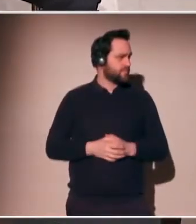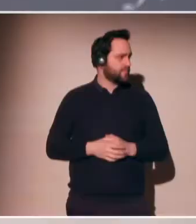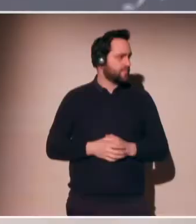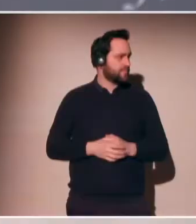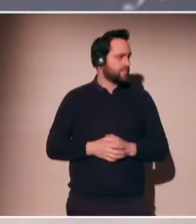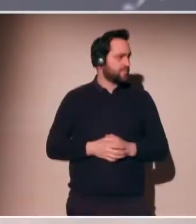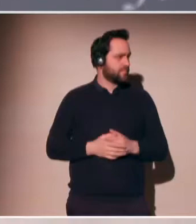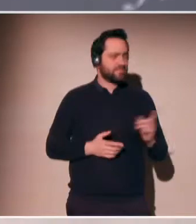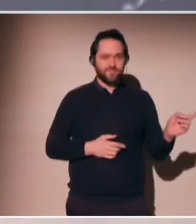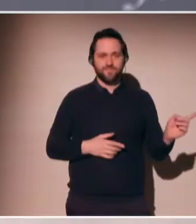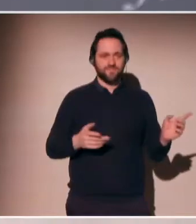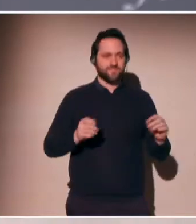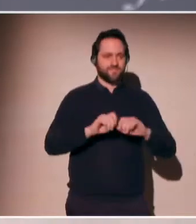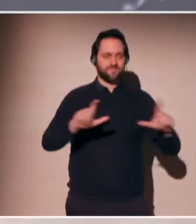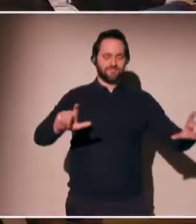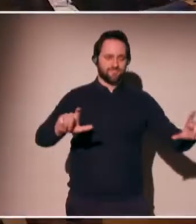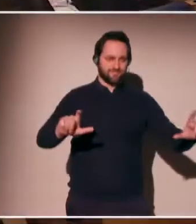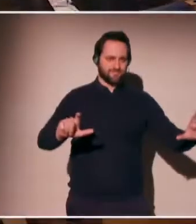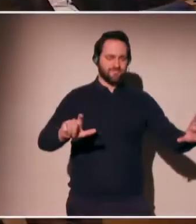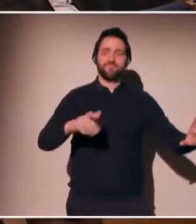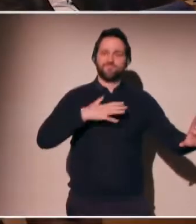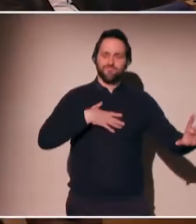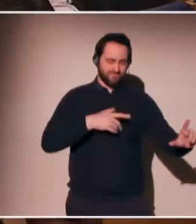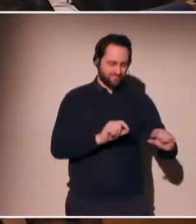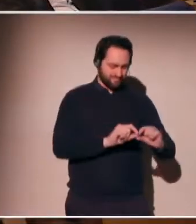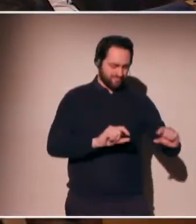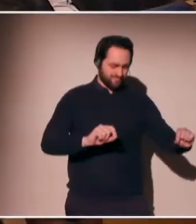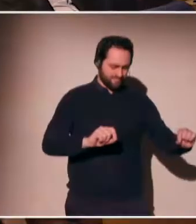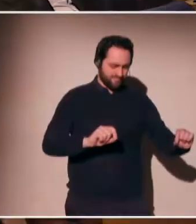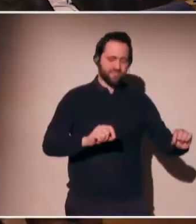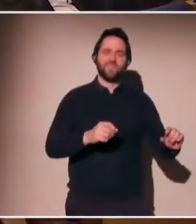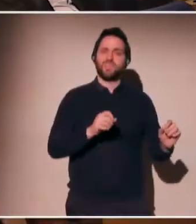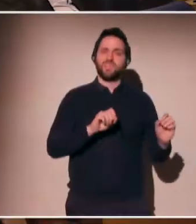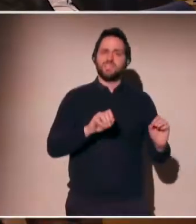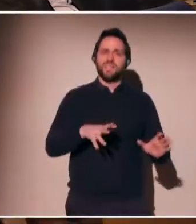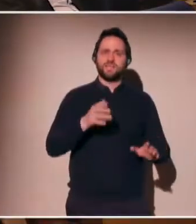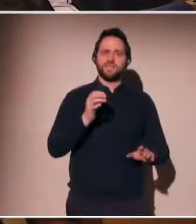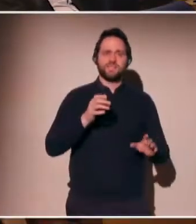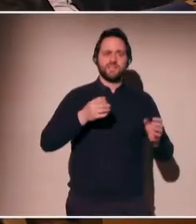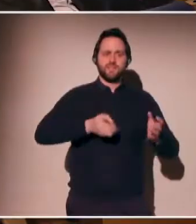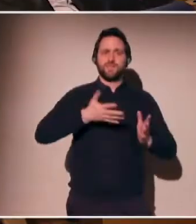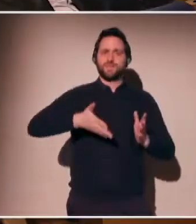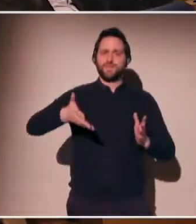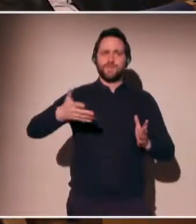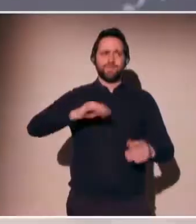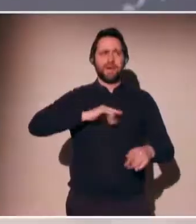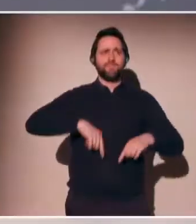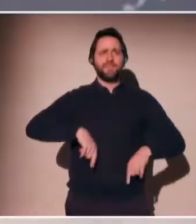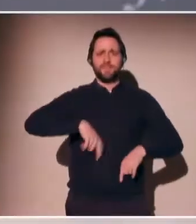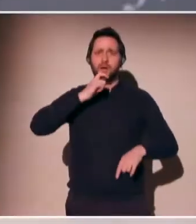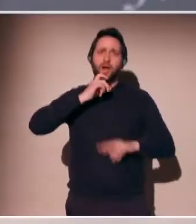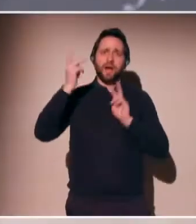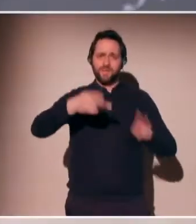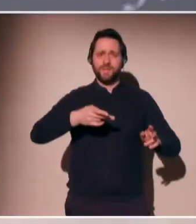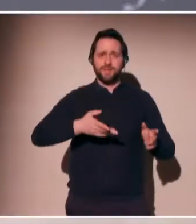pas là ». Donc, je ne sais pas si c'est l'intelligence artificielle. Ça nous donne plus de temps pour comprendre les choses. C'est pour ça qu'on continue